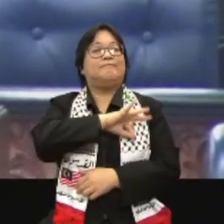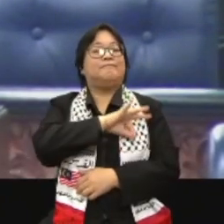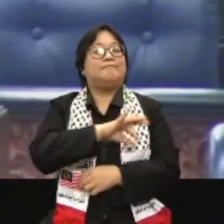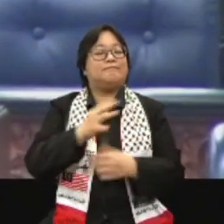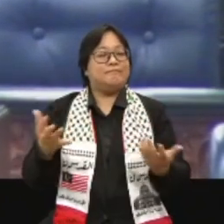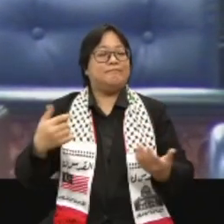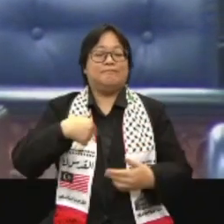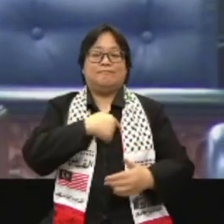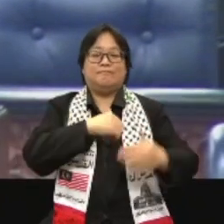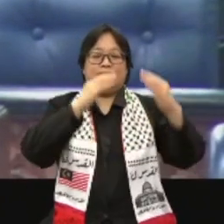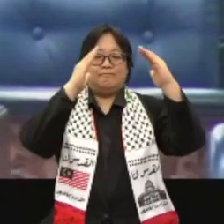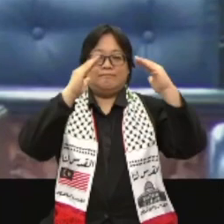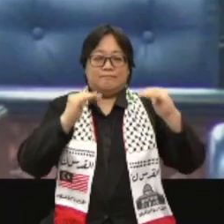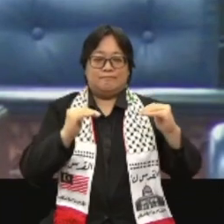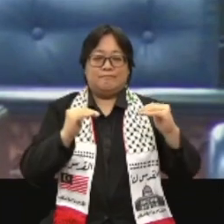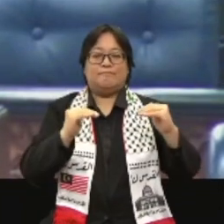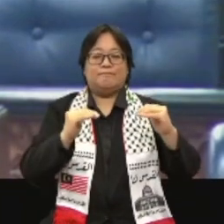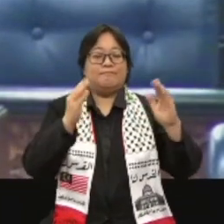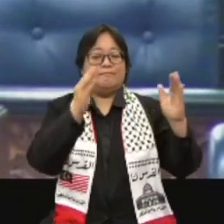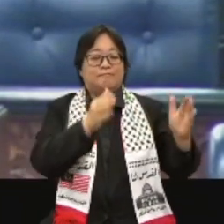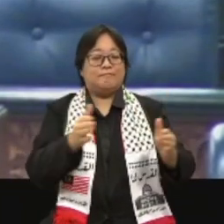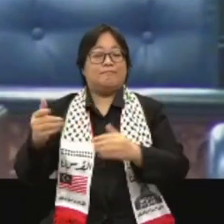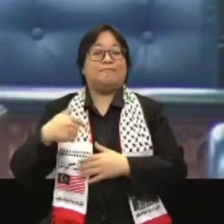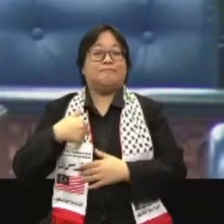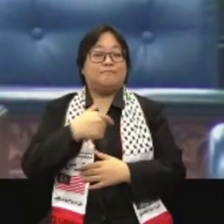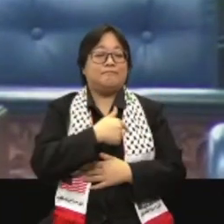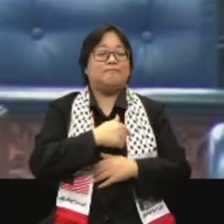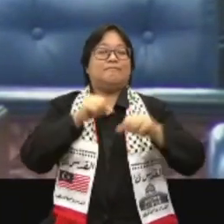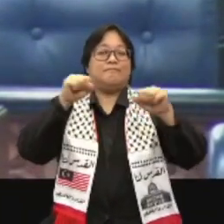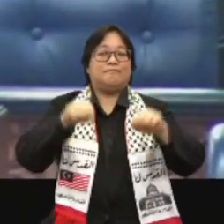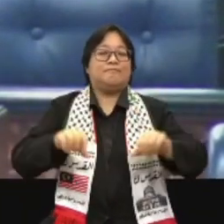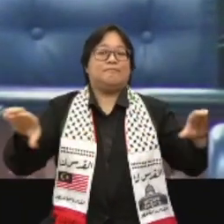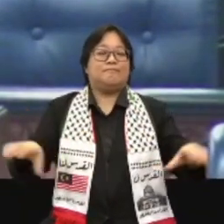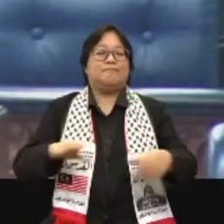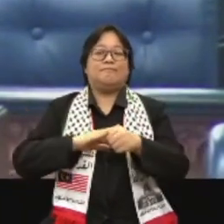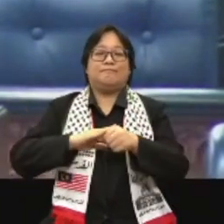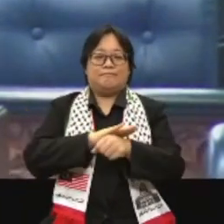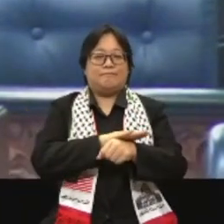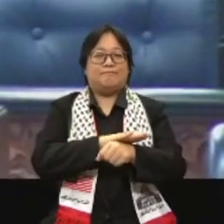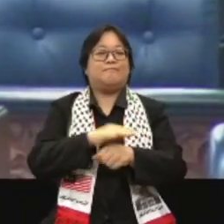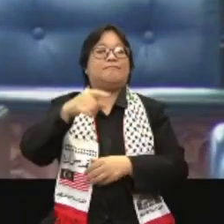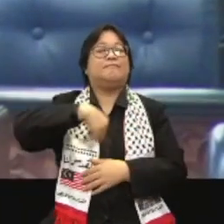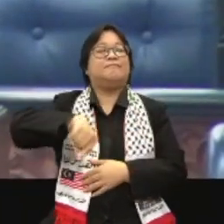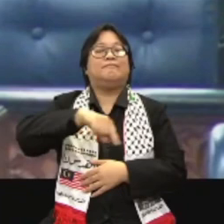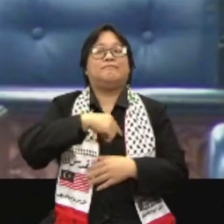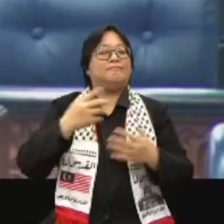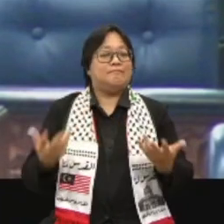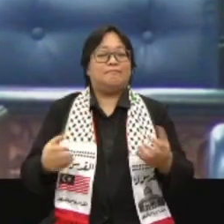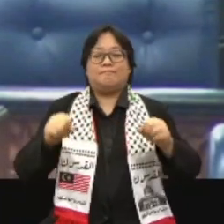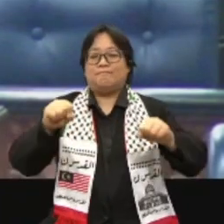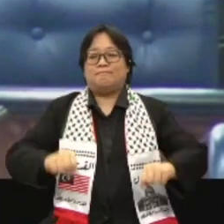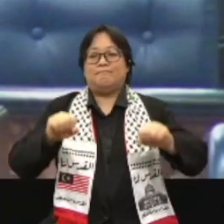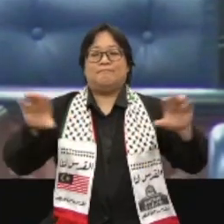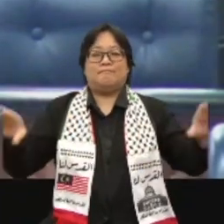kita berharap rancangan kita buat ini boleh dilaksanakan dengan untuk membolehkan kita juga mampu